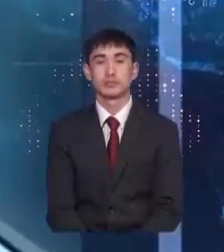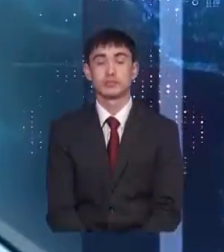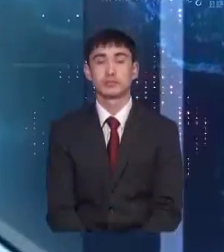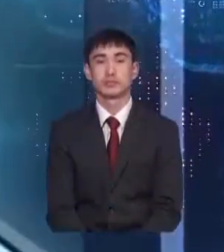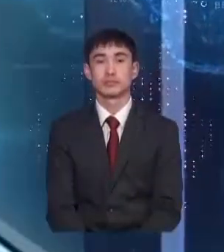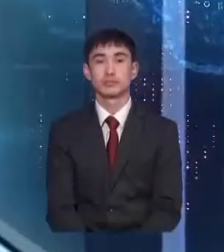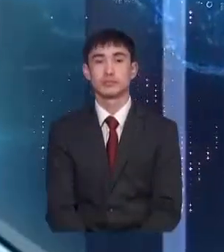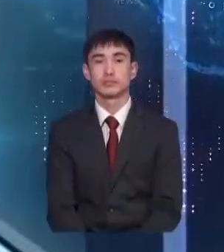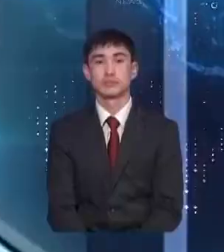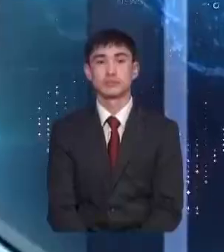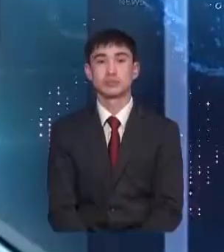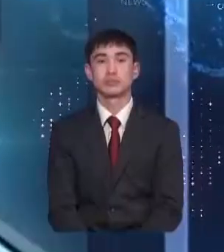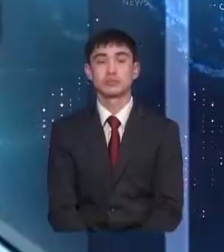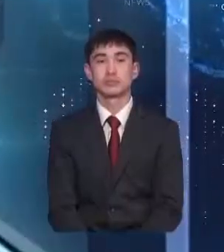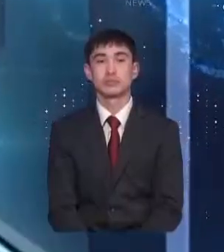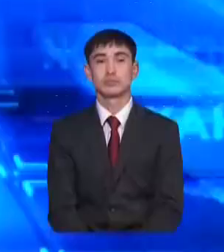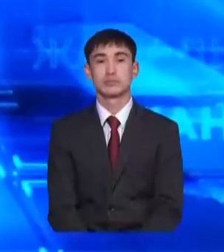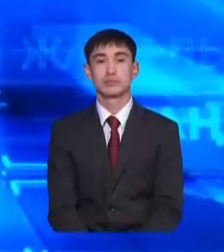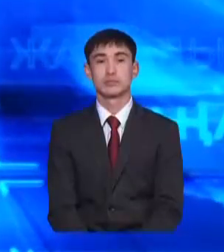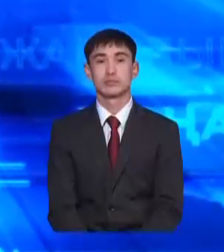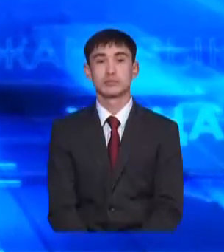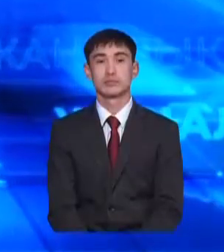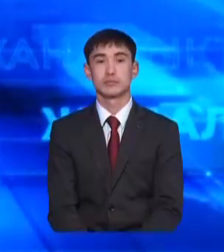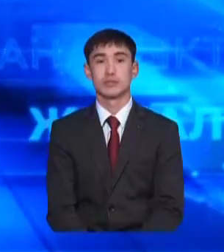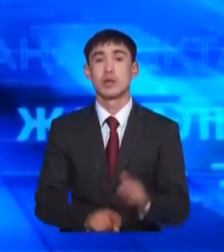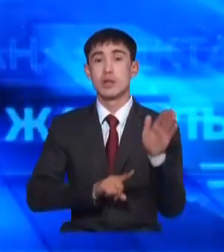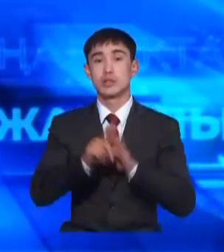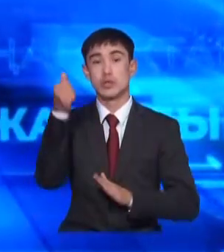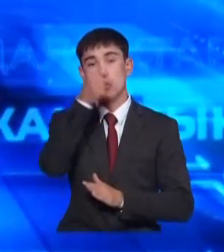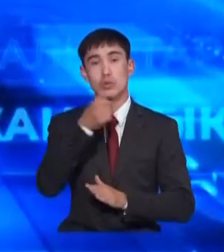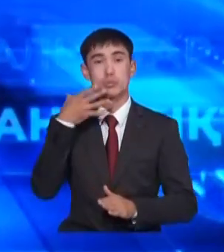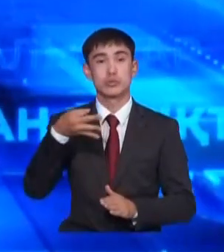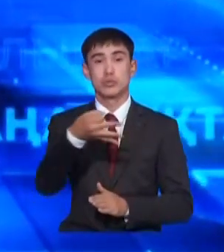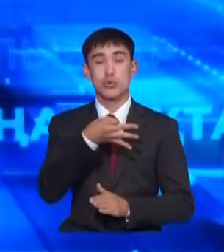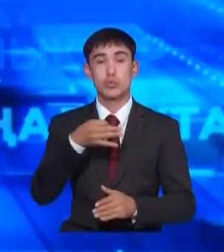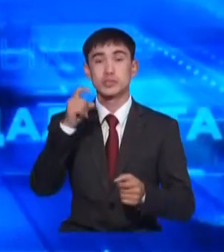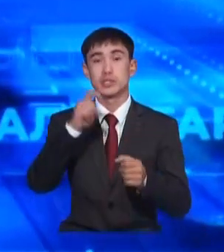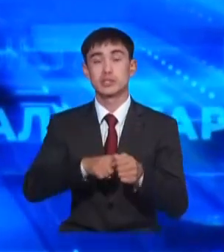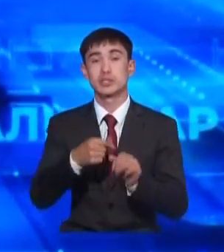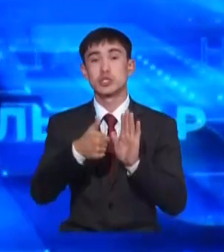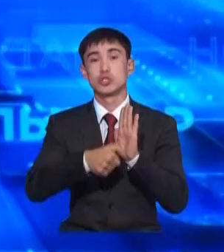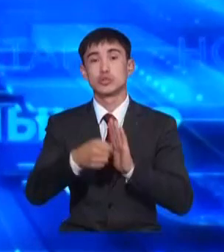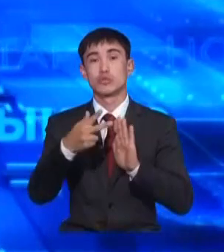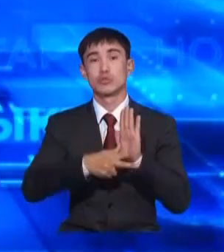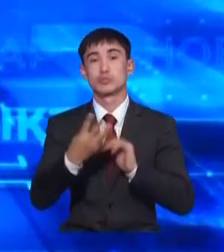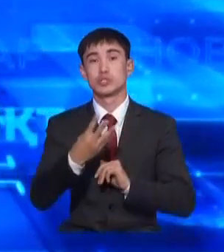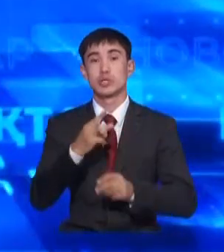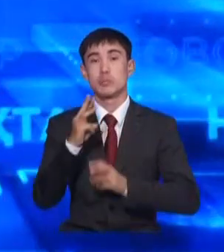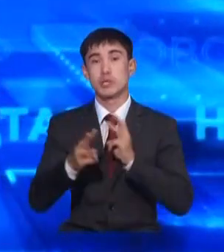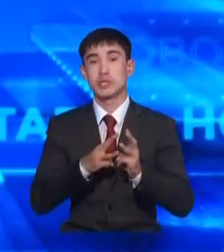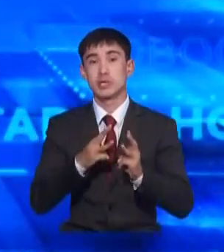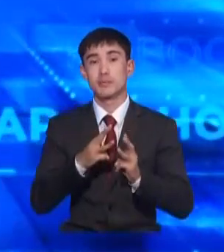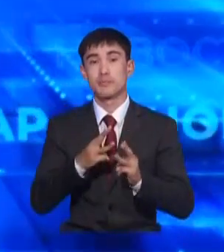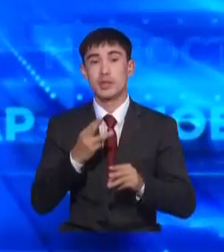телерадиокомпания «Жетсу», Алматинская область. С начала года в Алматинской области зарегистрировано